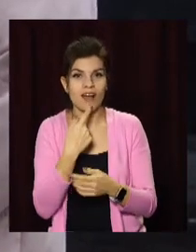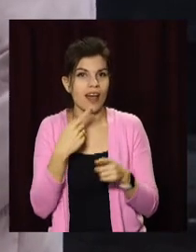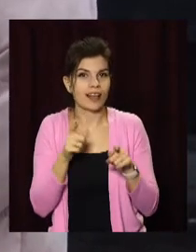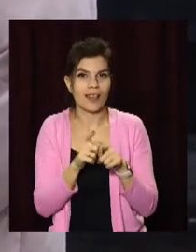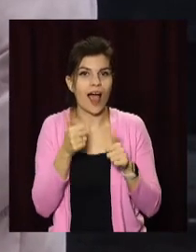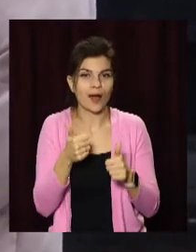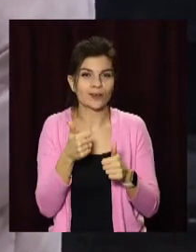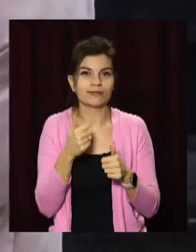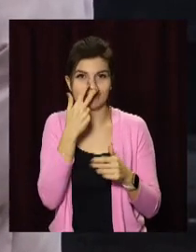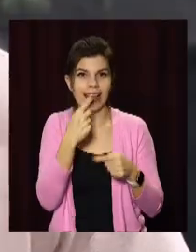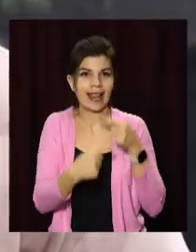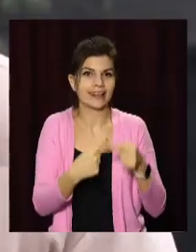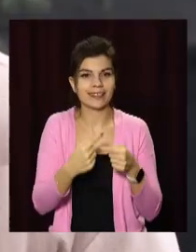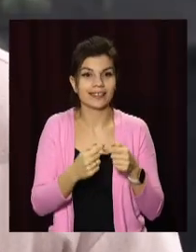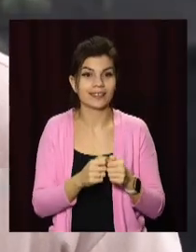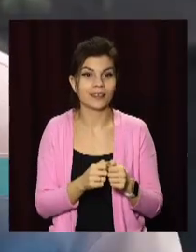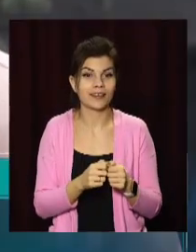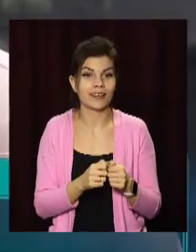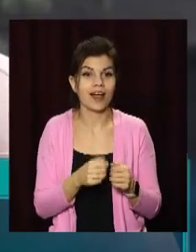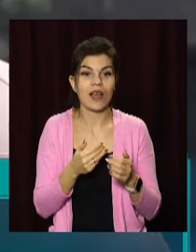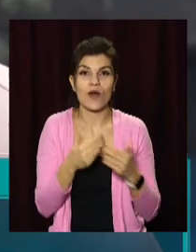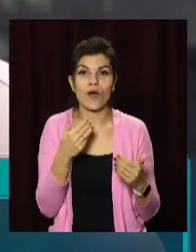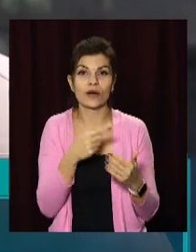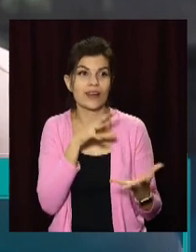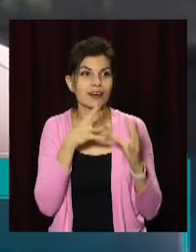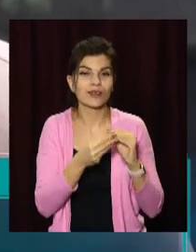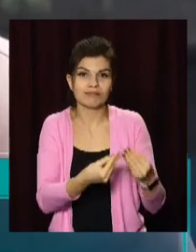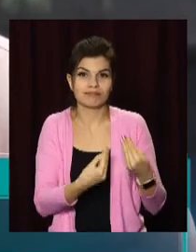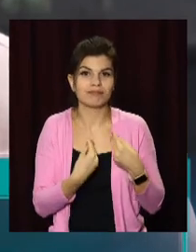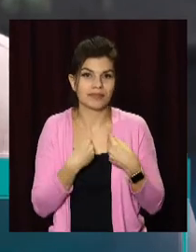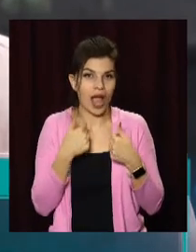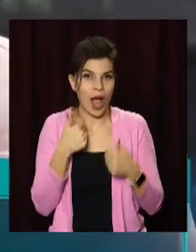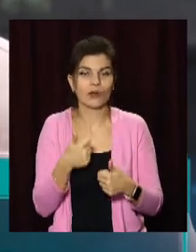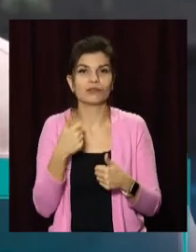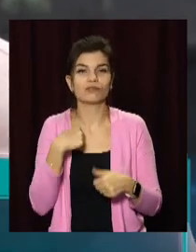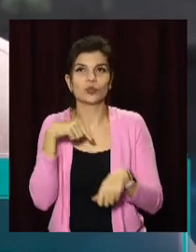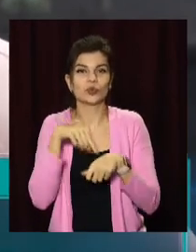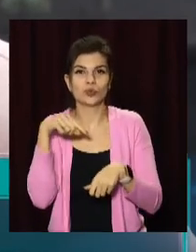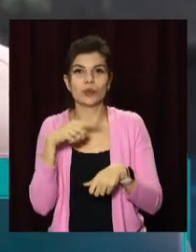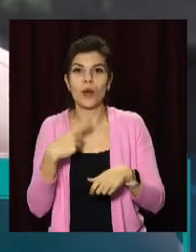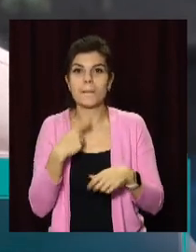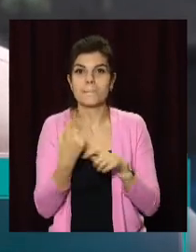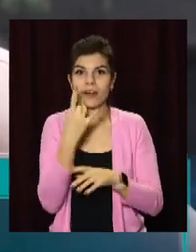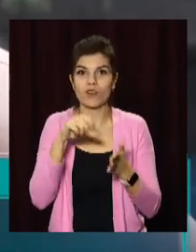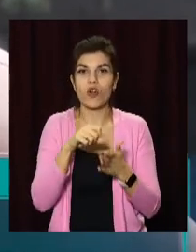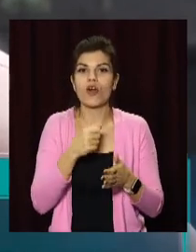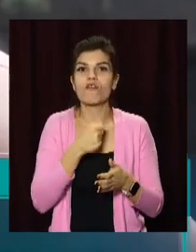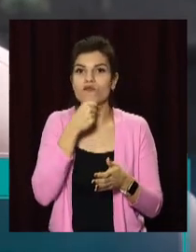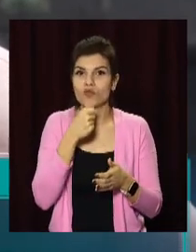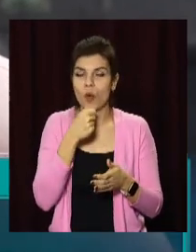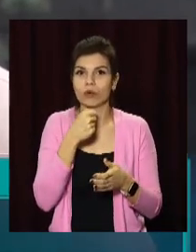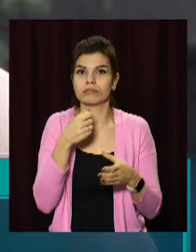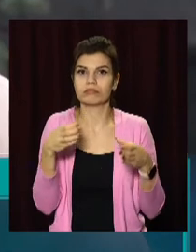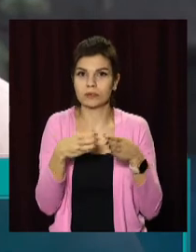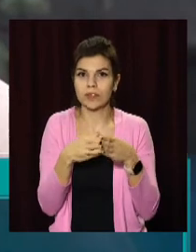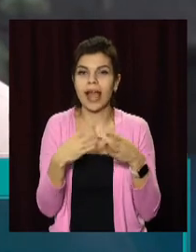традицією, зізнається Ярослава. От турнира очень хорошие впечатления остались, потому что я первый раз выступала на взрослых резвянных стартах,